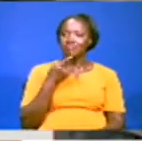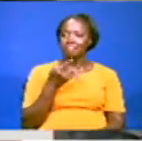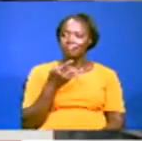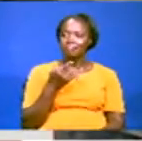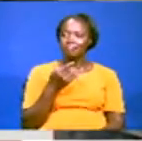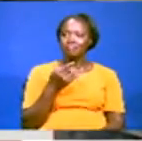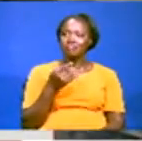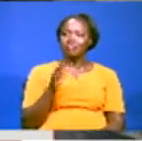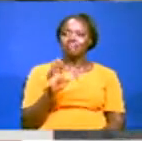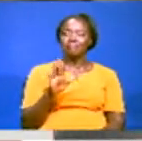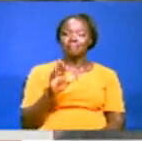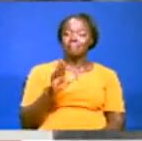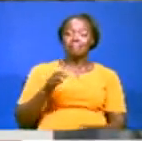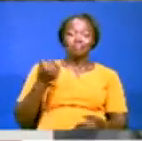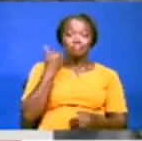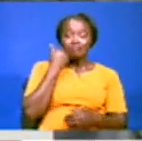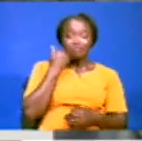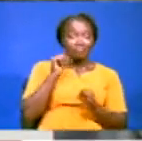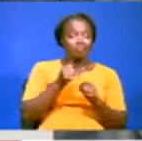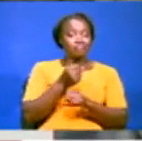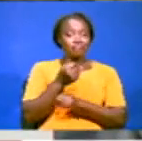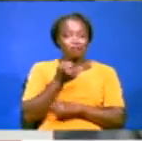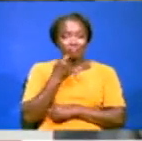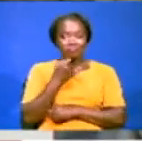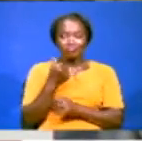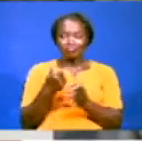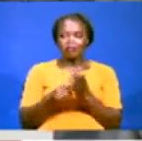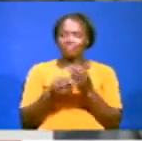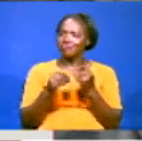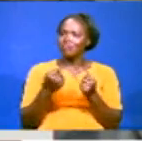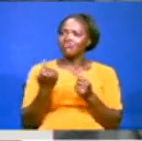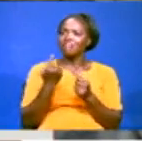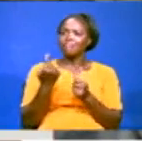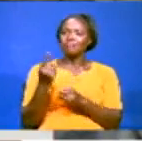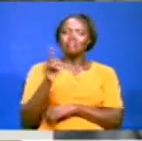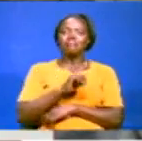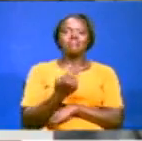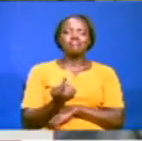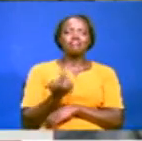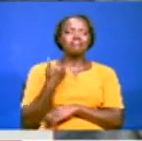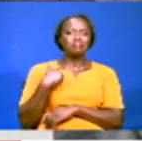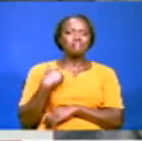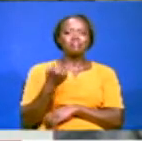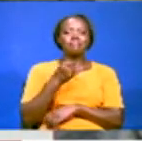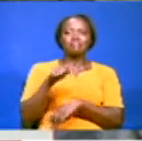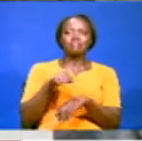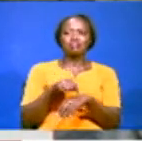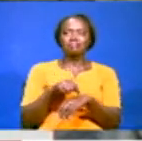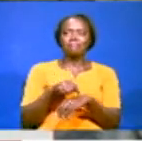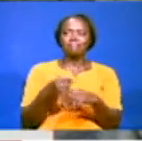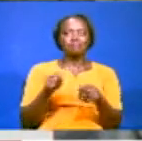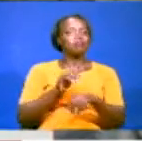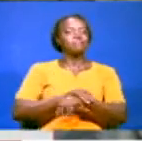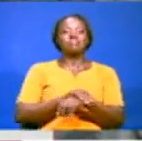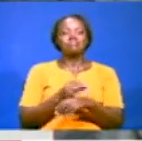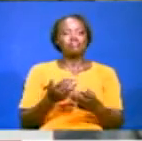or gynae diseases can be cured. Ishida imetatuliwa na only one day, surgery 5 hours, and now she is good.